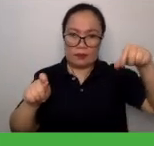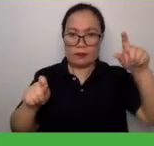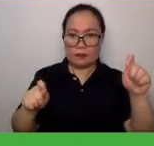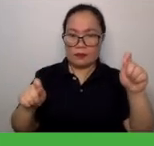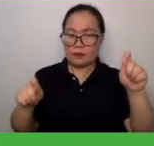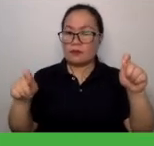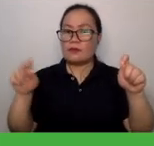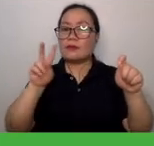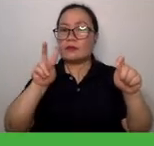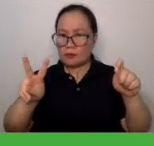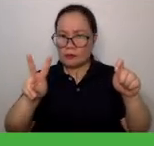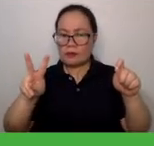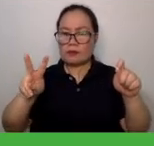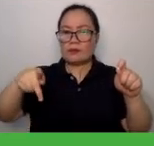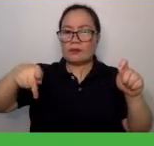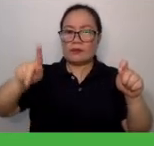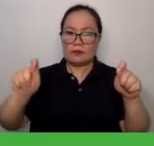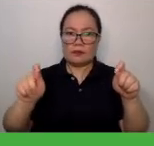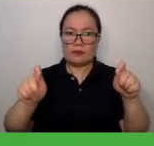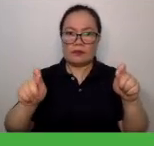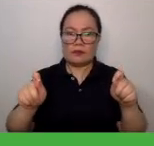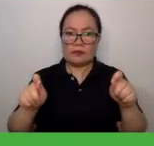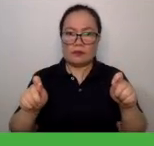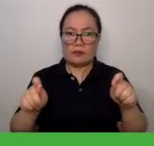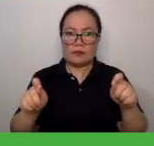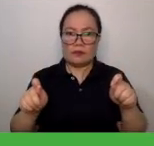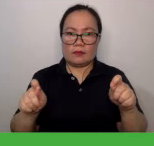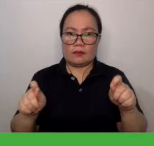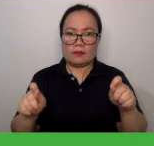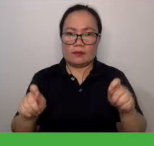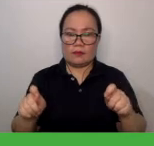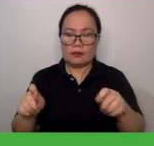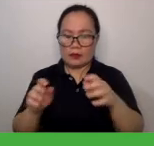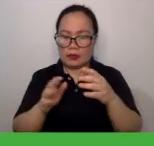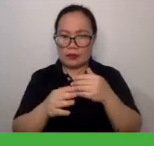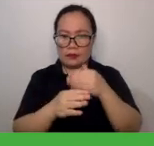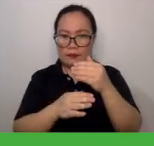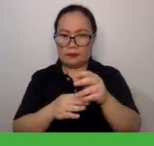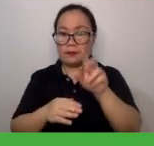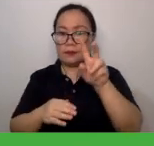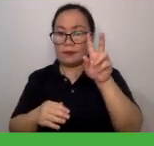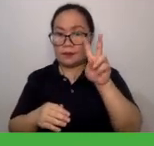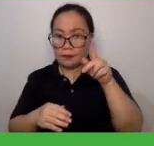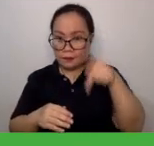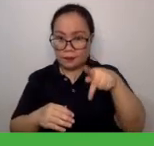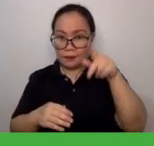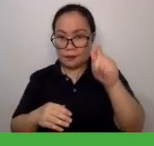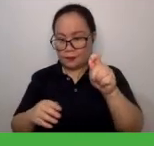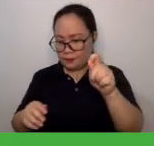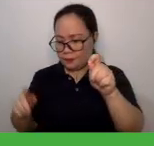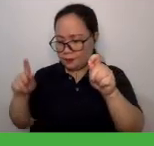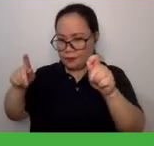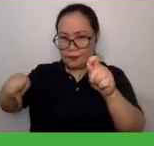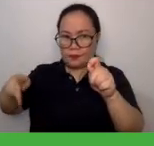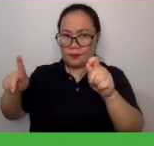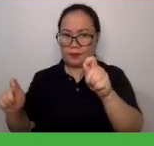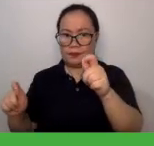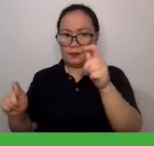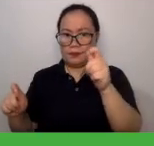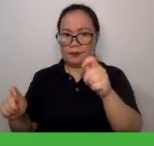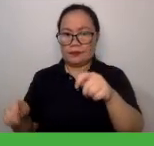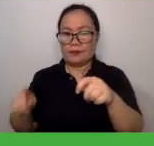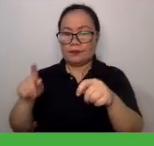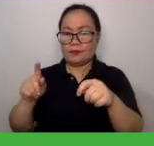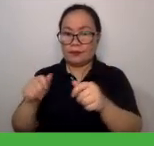yung pints mo ay 2. And then, since pints ito, so this is also pint. So, pint, for